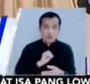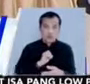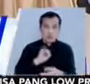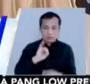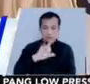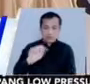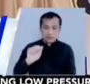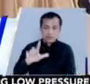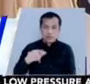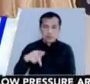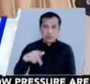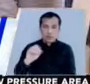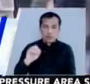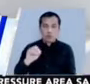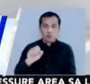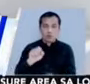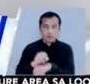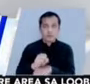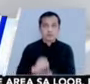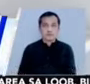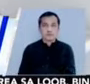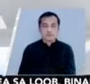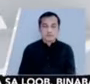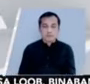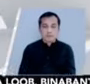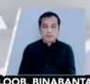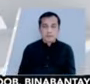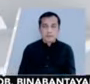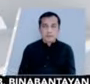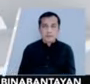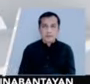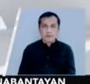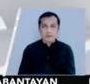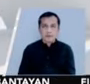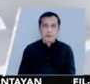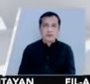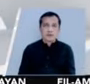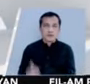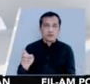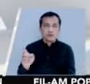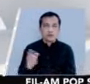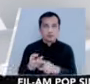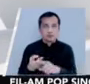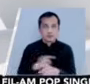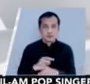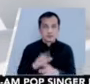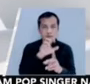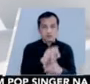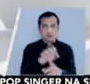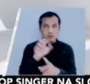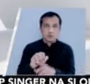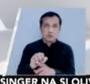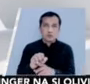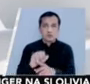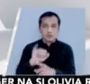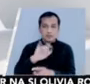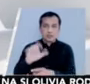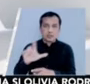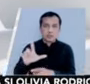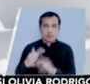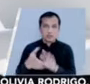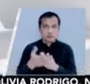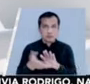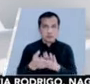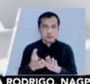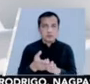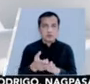Pogo operations. Kapitirahan na po yon na nanggaling doon sa mga na-raid na pong mga illegal na mga pasugalan sa mga